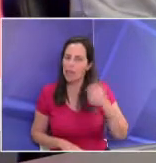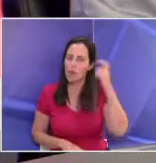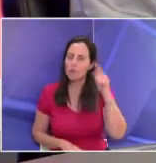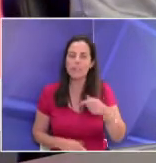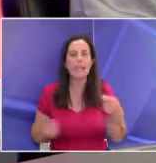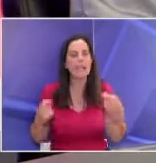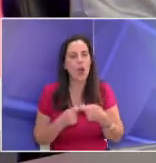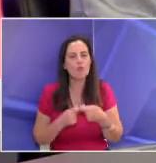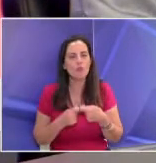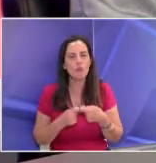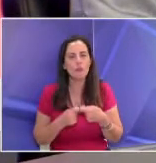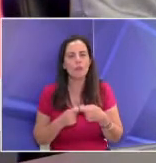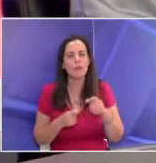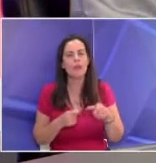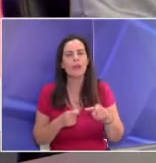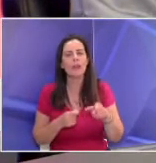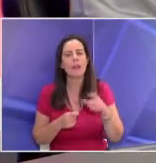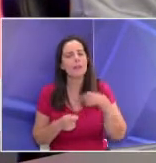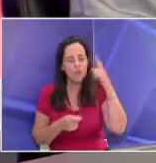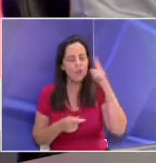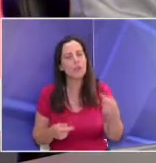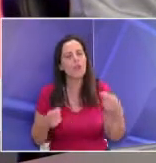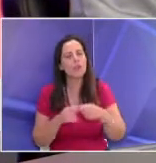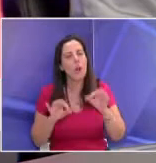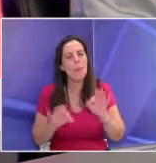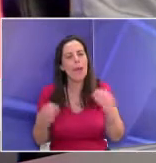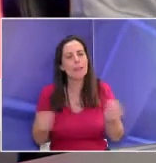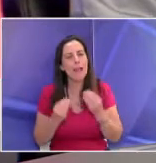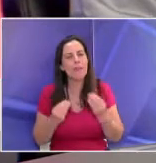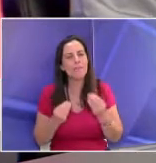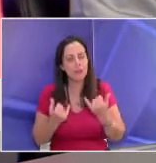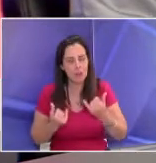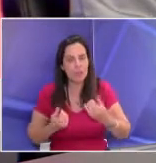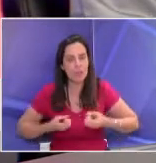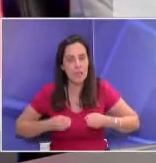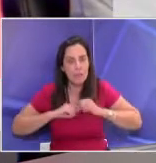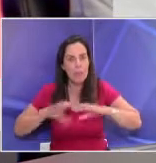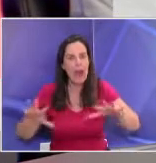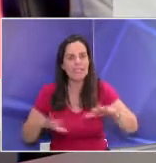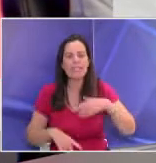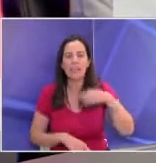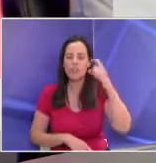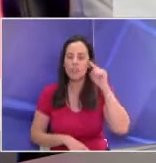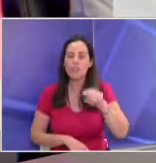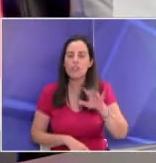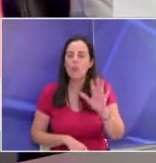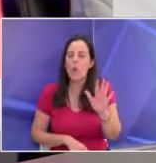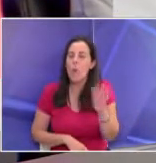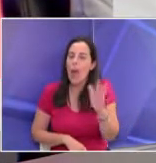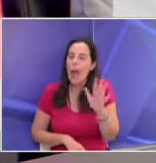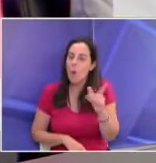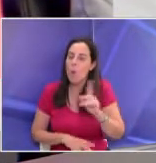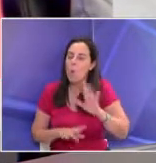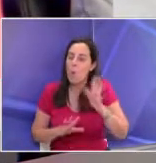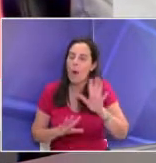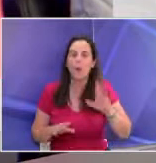שזה קשור, כתבה את זה גם אצלנו אלית מיץ', אני חושב שזה קשור באמת, הדבר הזה שזה מתפרץ עכשיו, אני חושב שהוא יכול, הוא לא